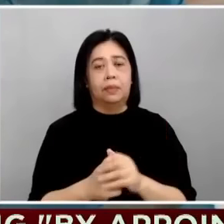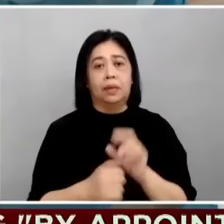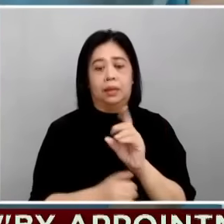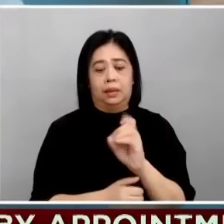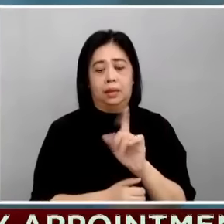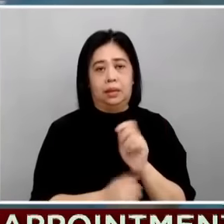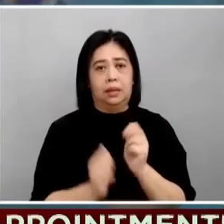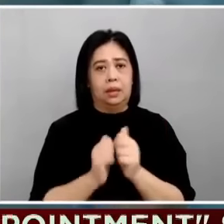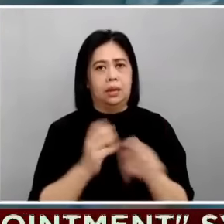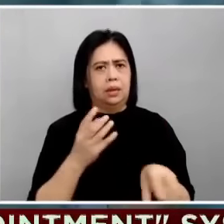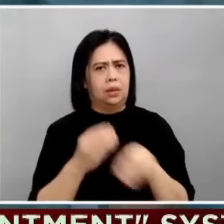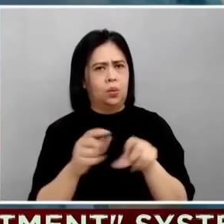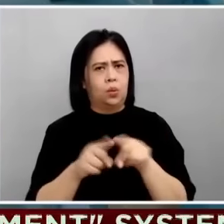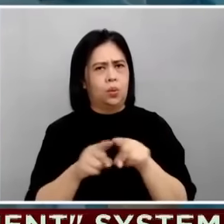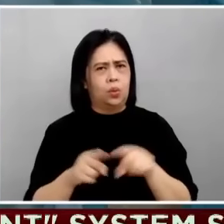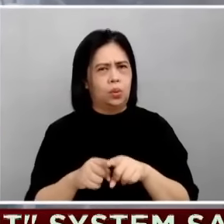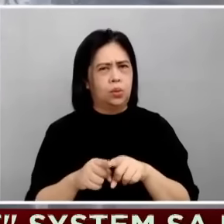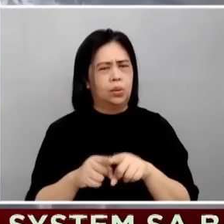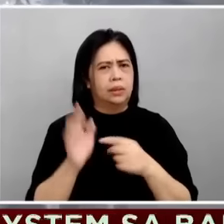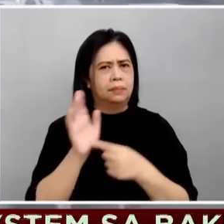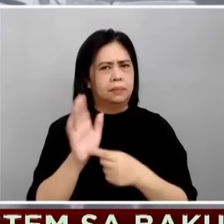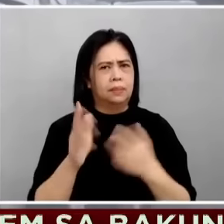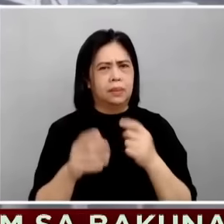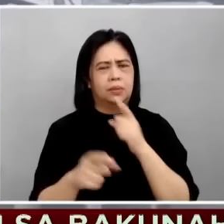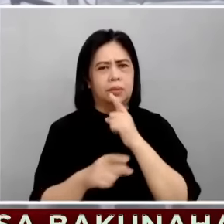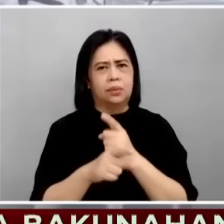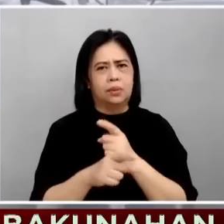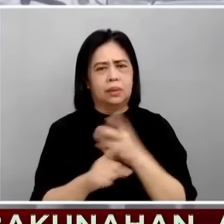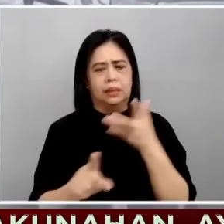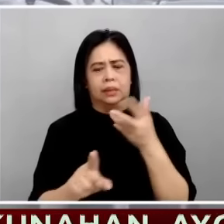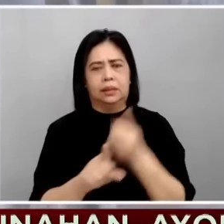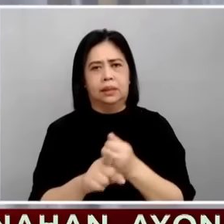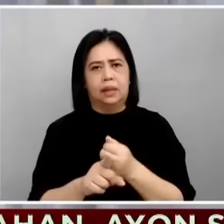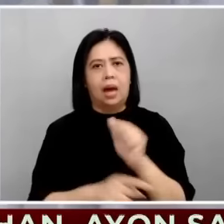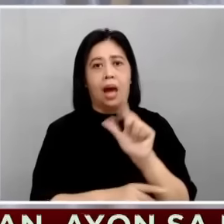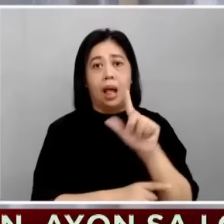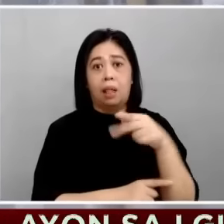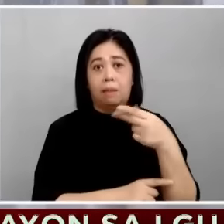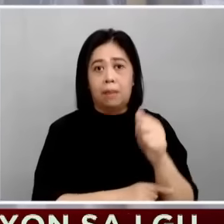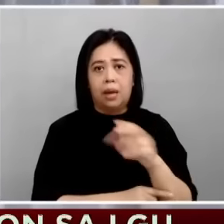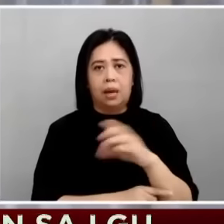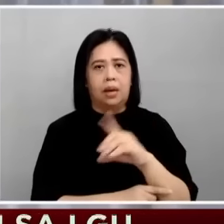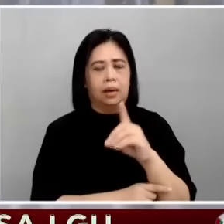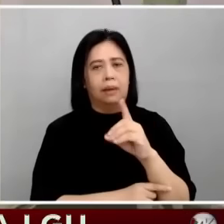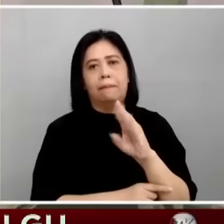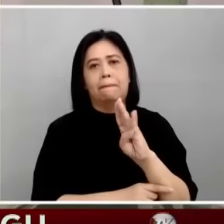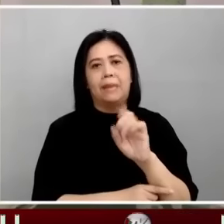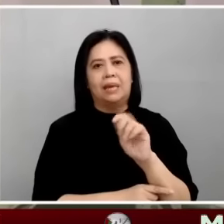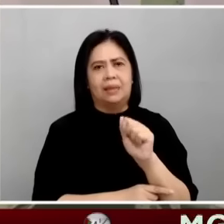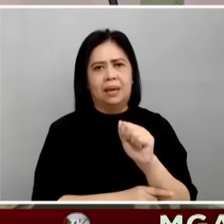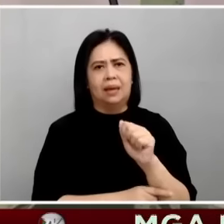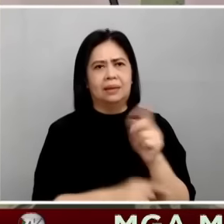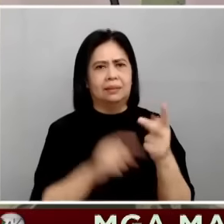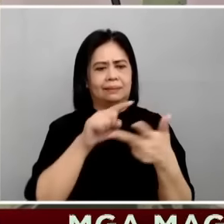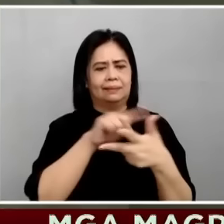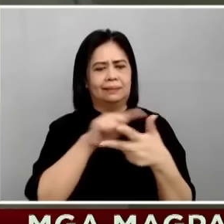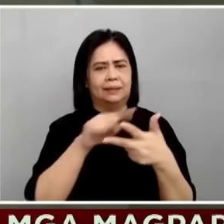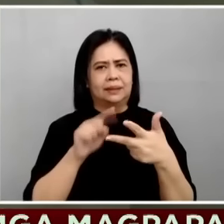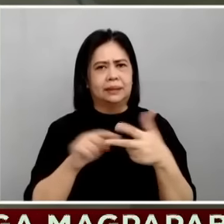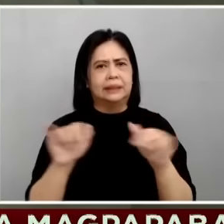variant, nadagdagan din ang mga samples na kumpirmadong tinamaan ng Alpha at Beta variant na kapwa tinuturing variants